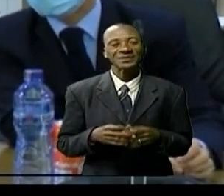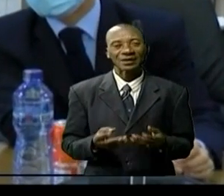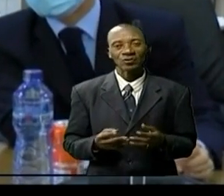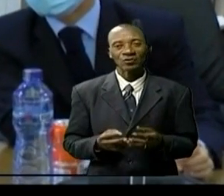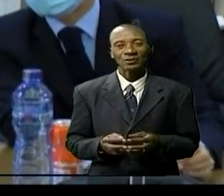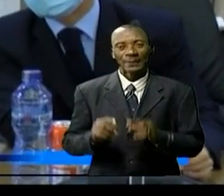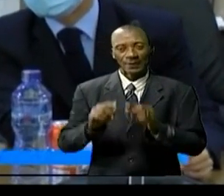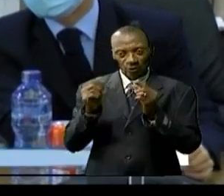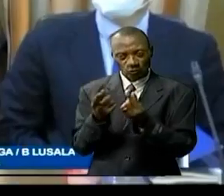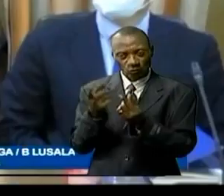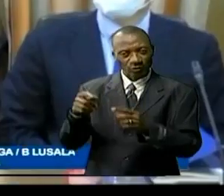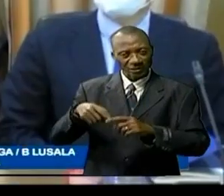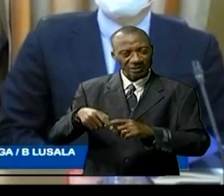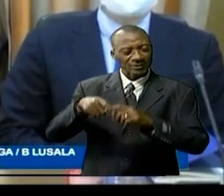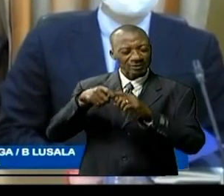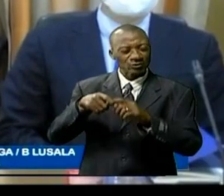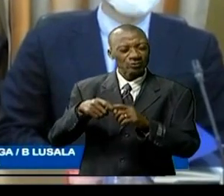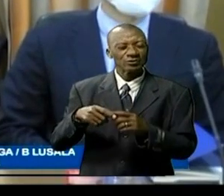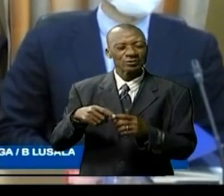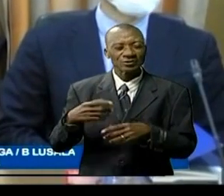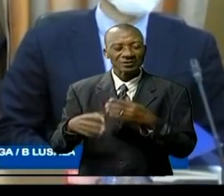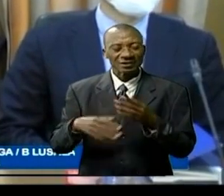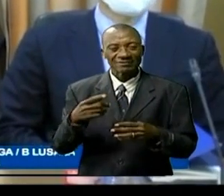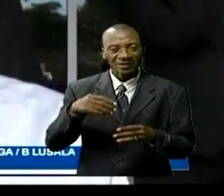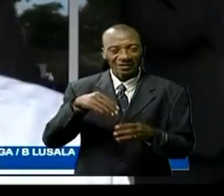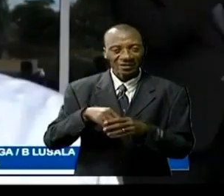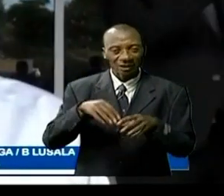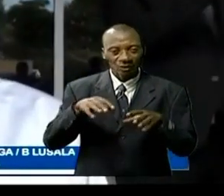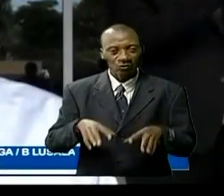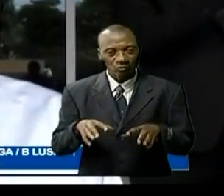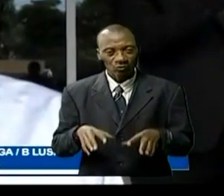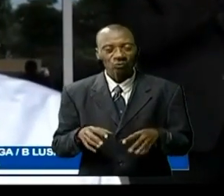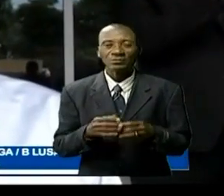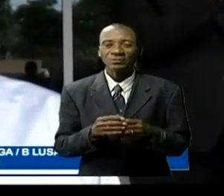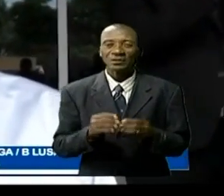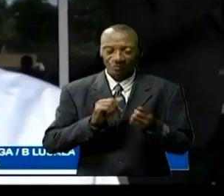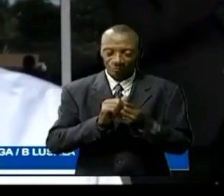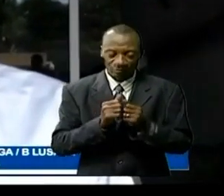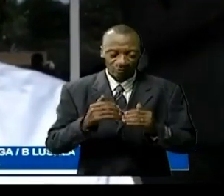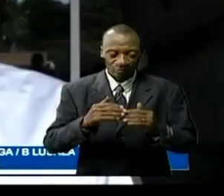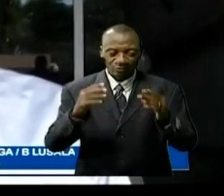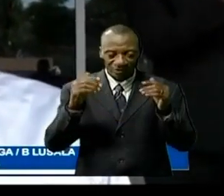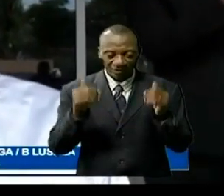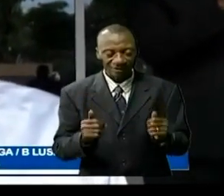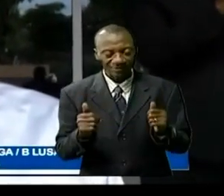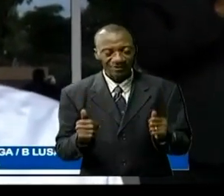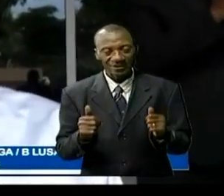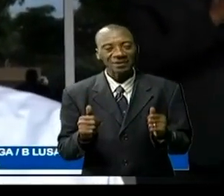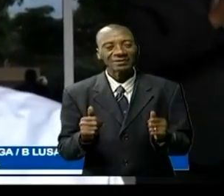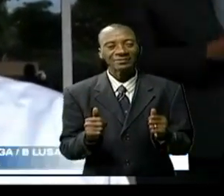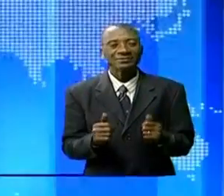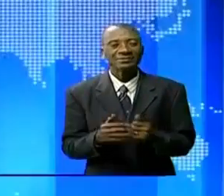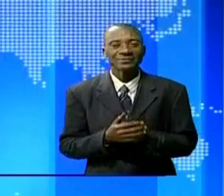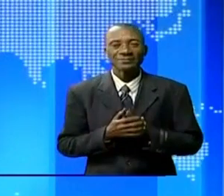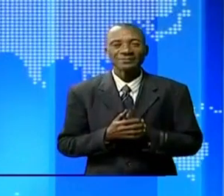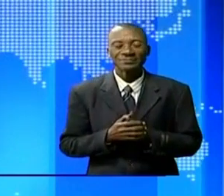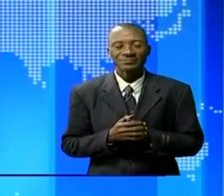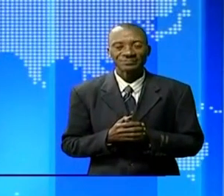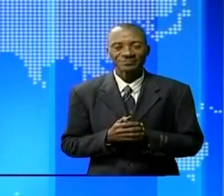distinction sur la république démocratique du congo c'est pour la cinquième fois qu'abdou à bari a foulé le sol congolais